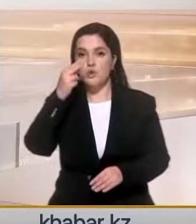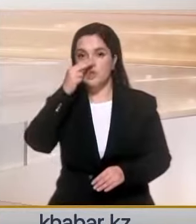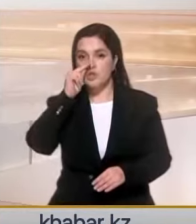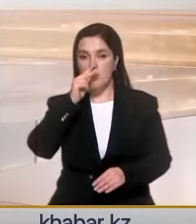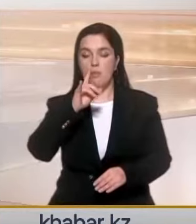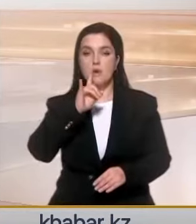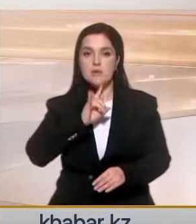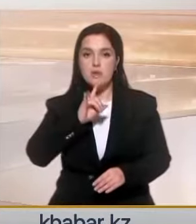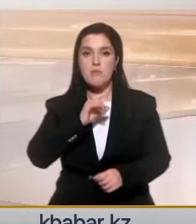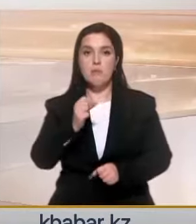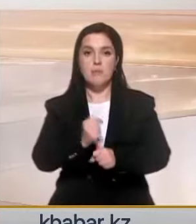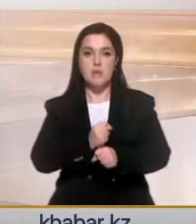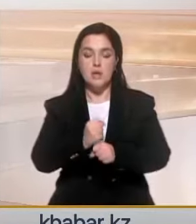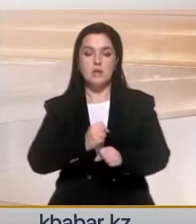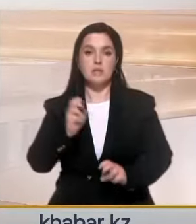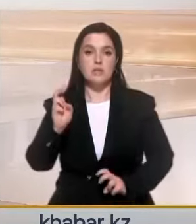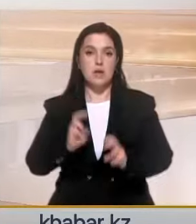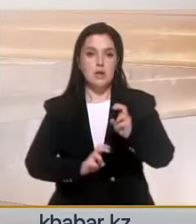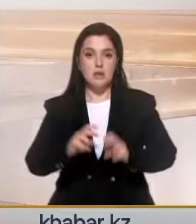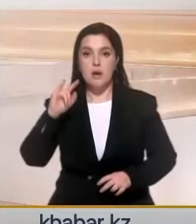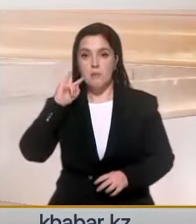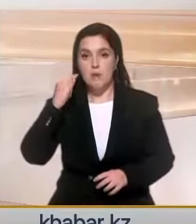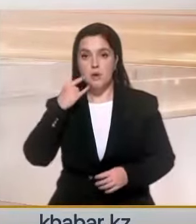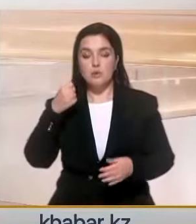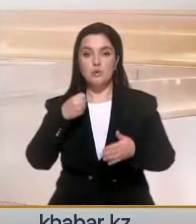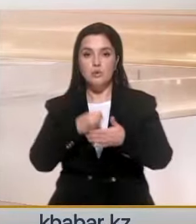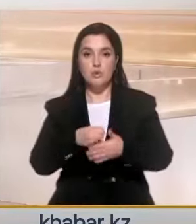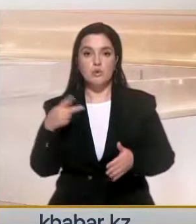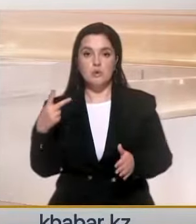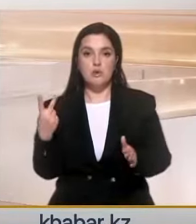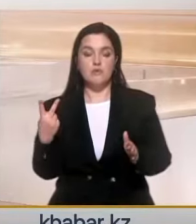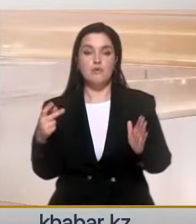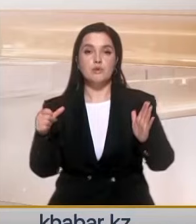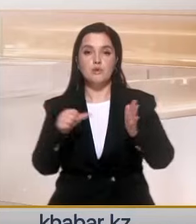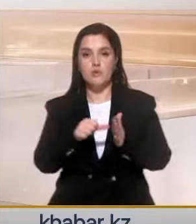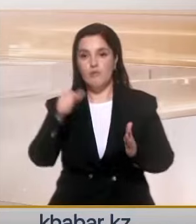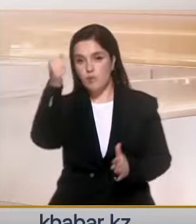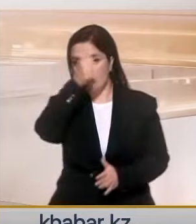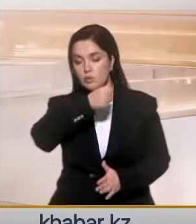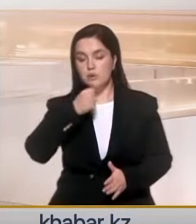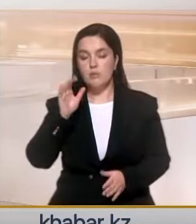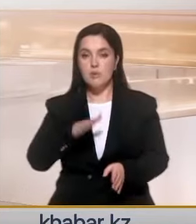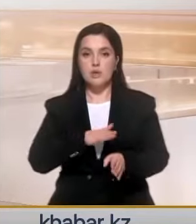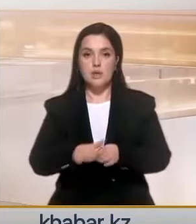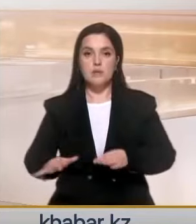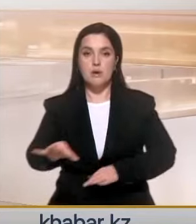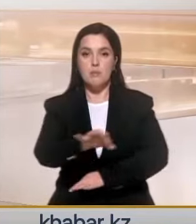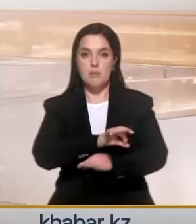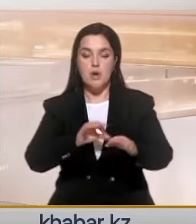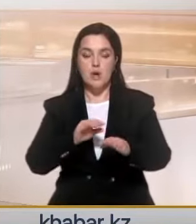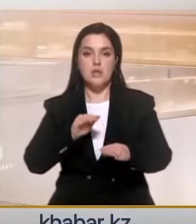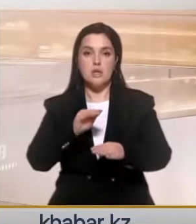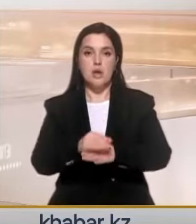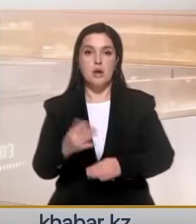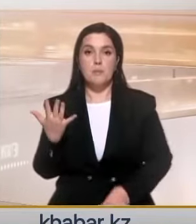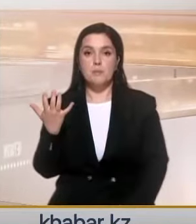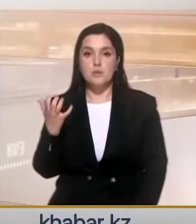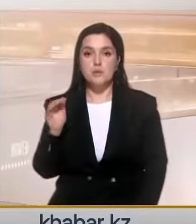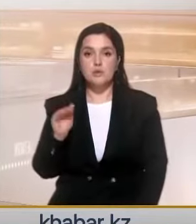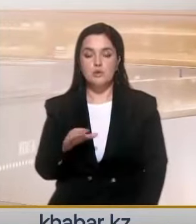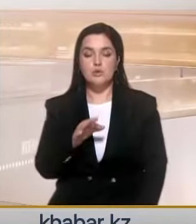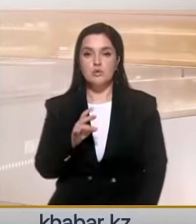нефтеперерабатывающем заводе на павлодарском до 2026 года планируется реализовать проекты по производству дополнительных 500.000